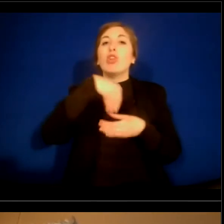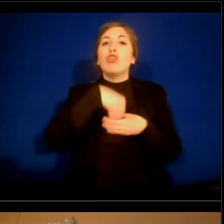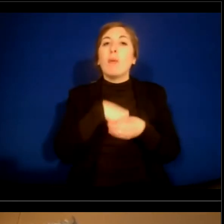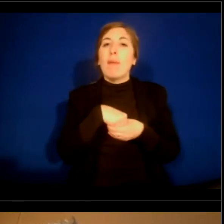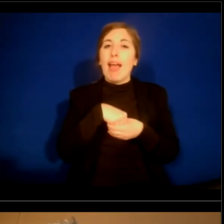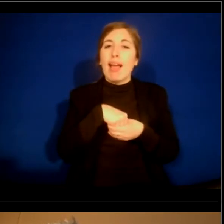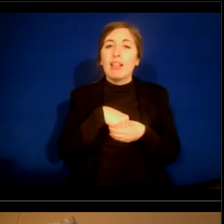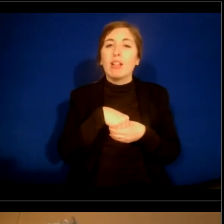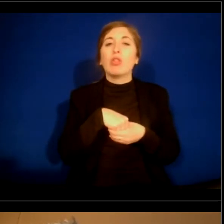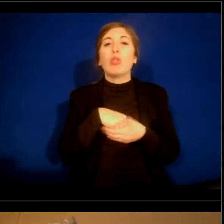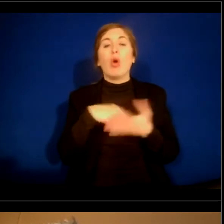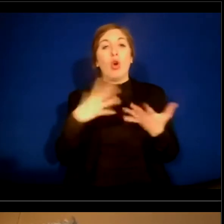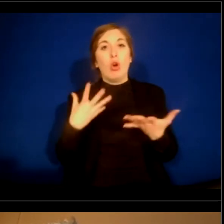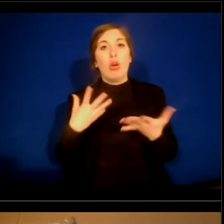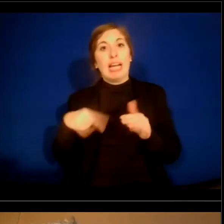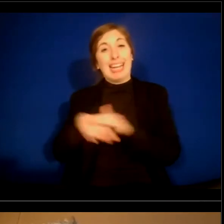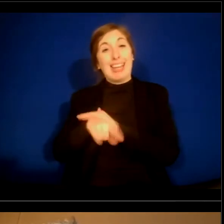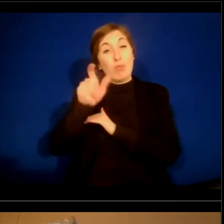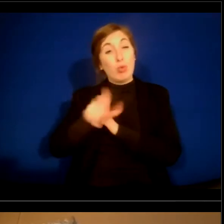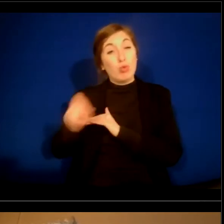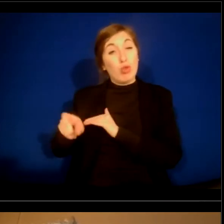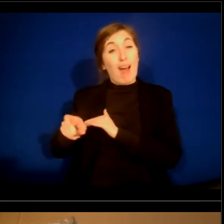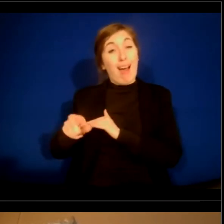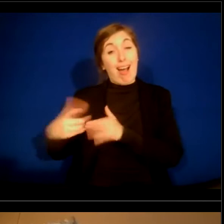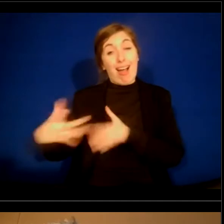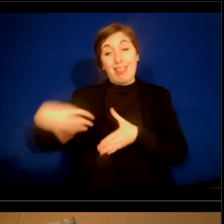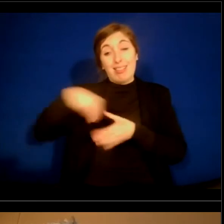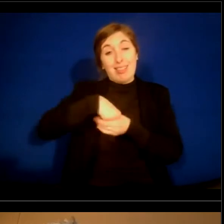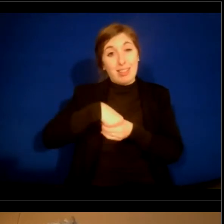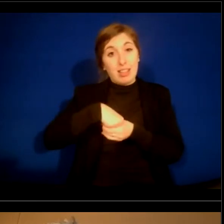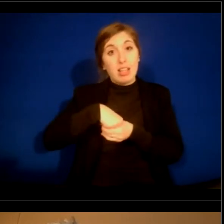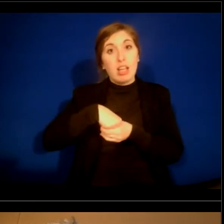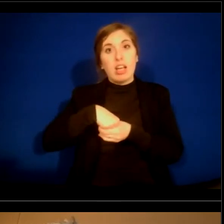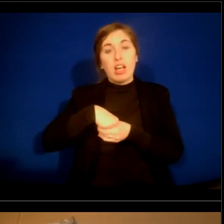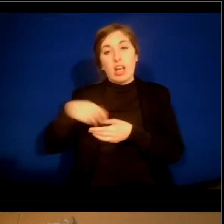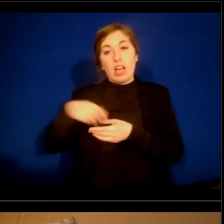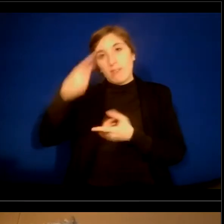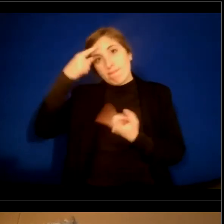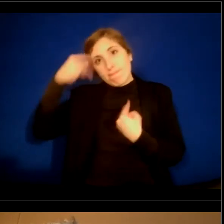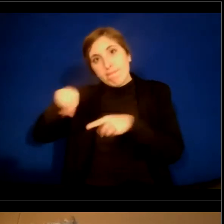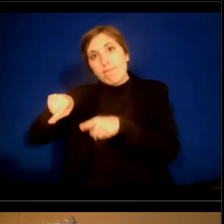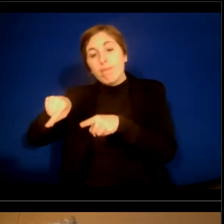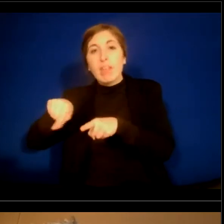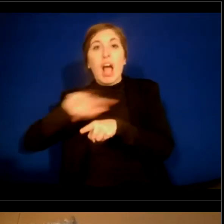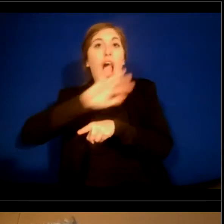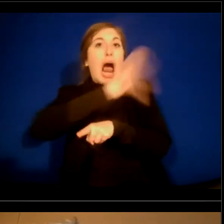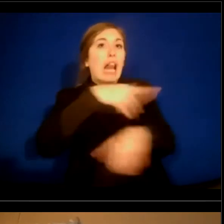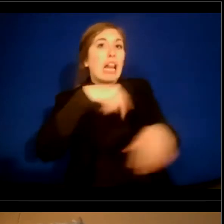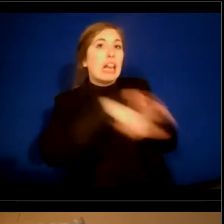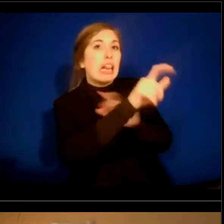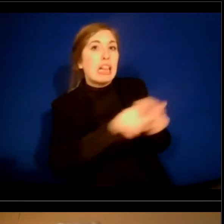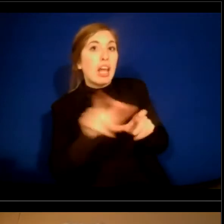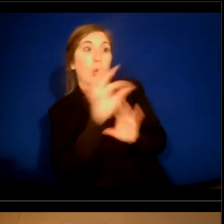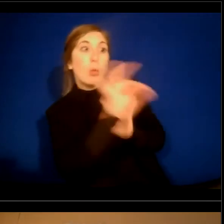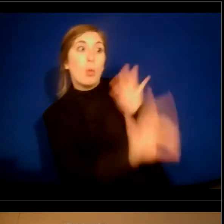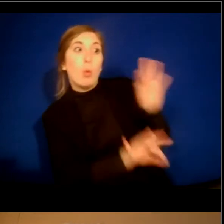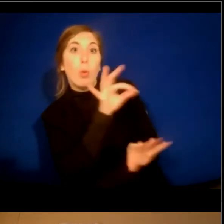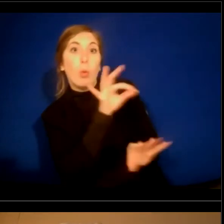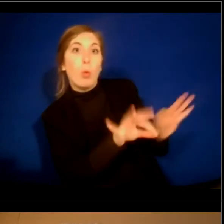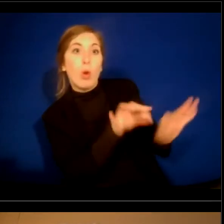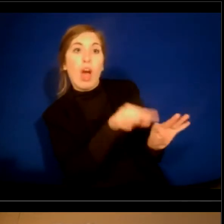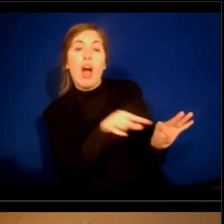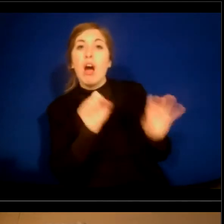di rifugiati nella cura di altri rifugiati potrebbe essere un fattore di